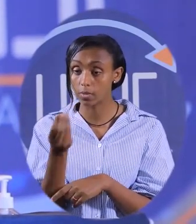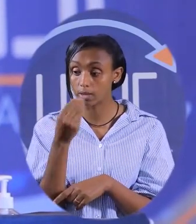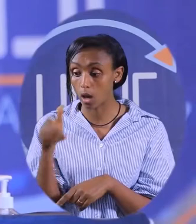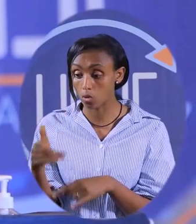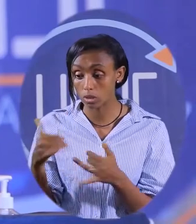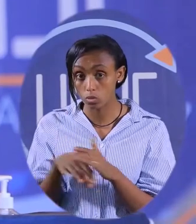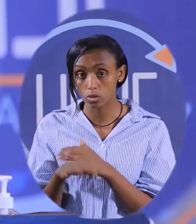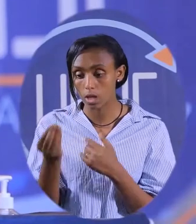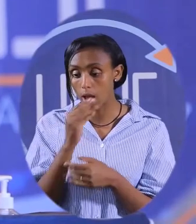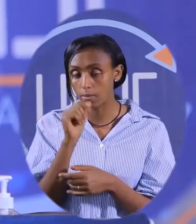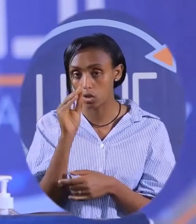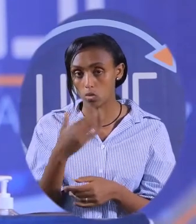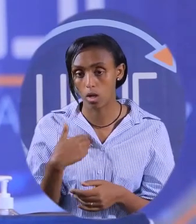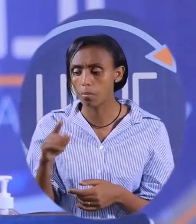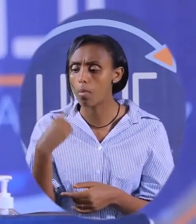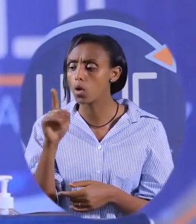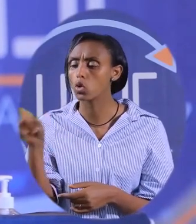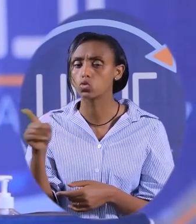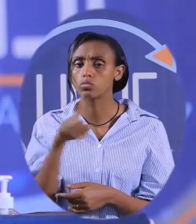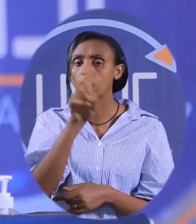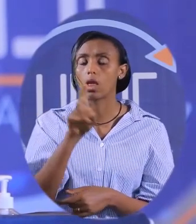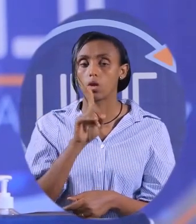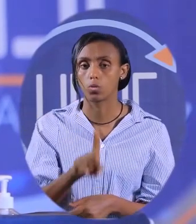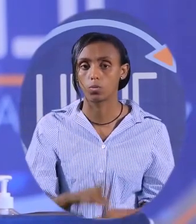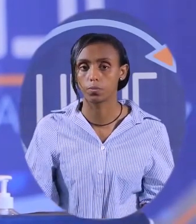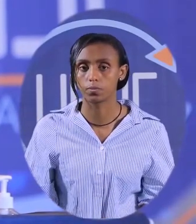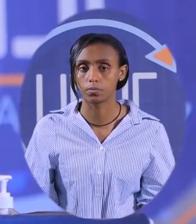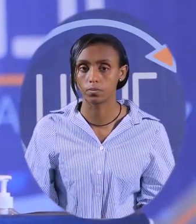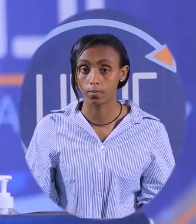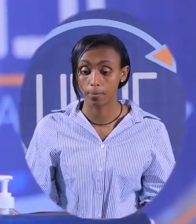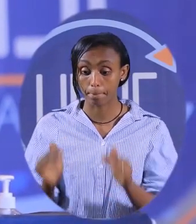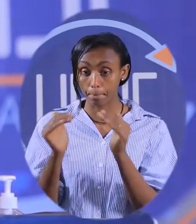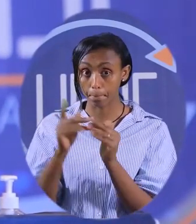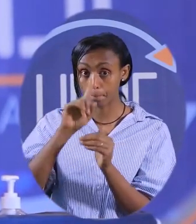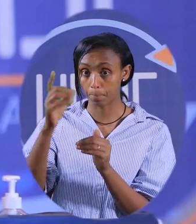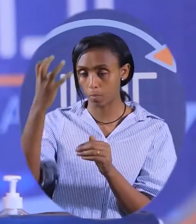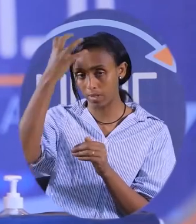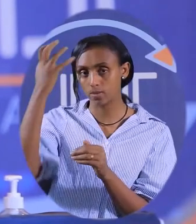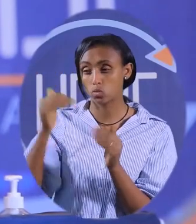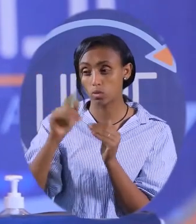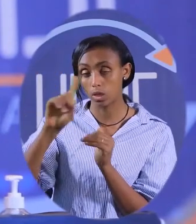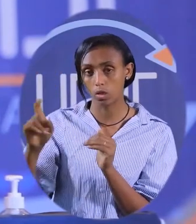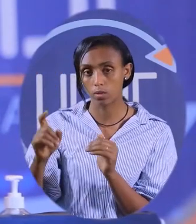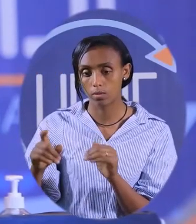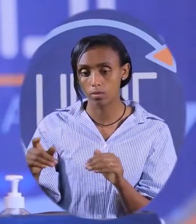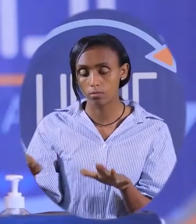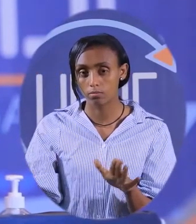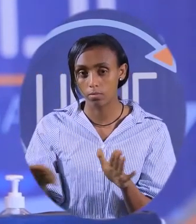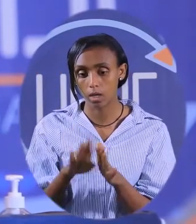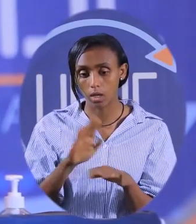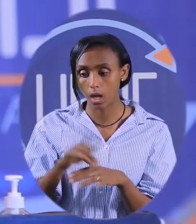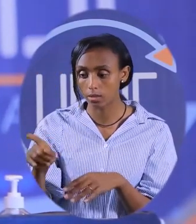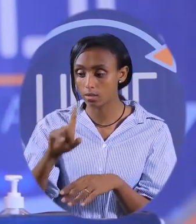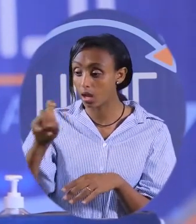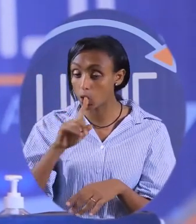ሰው አለ እዚህ ሀገር ውስጥ። ስለ እሱ ማን ነው የሚጠየቀው? ነው እኩል እንጠይቀው እሱን ከመንግስት እኩል። መንገድ ላይ ቁጭ ብለው ምግብ ያጣውን ልጅ አንተ